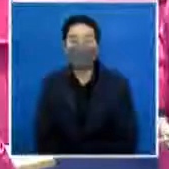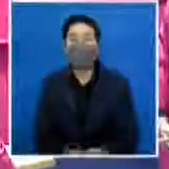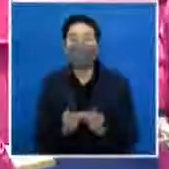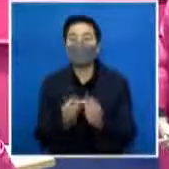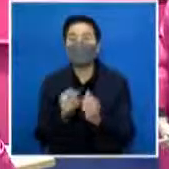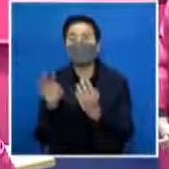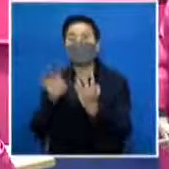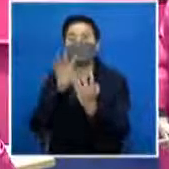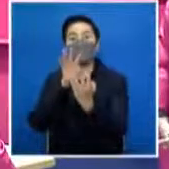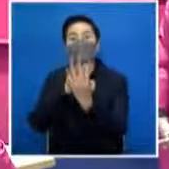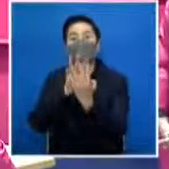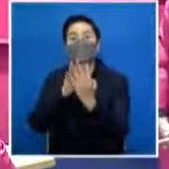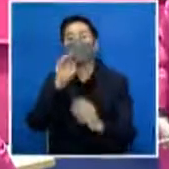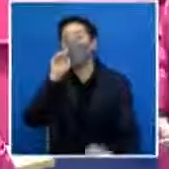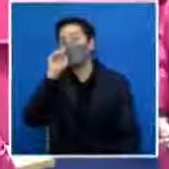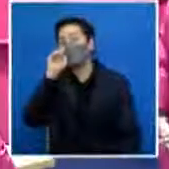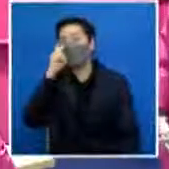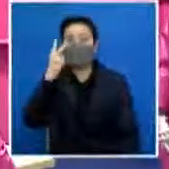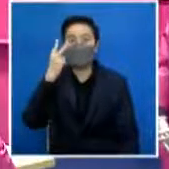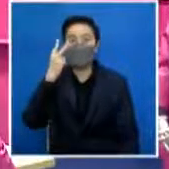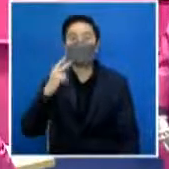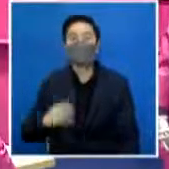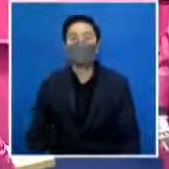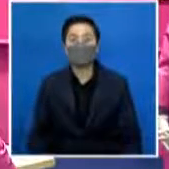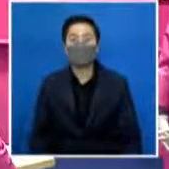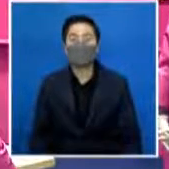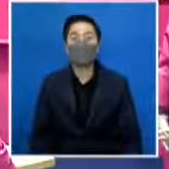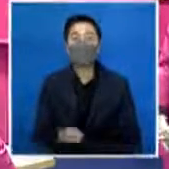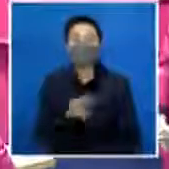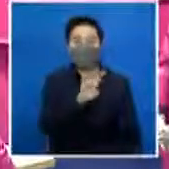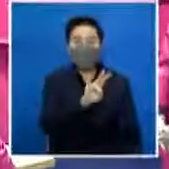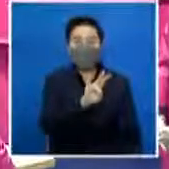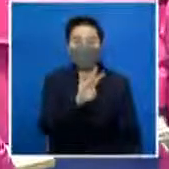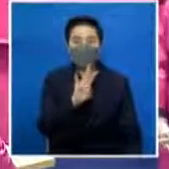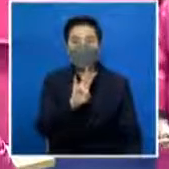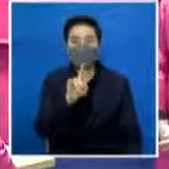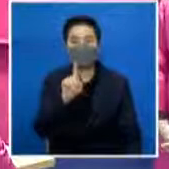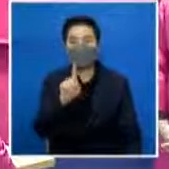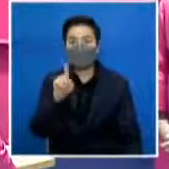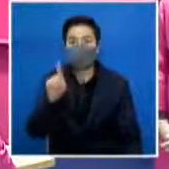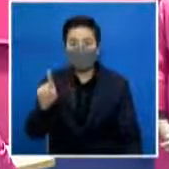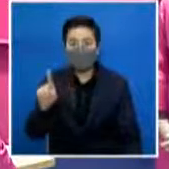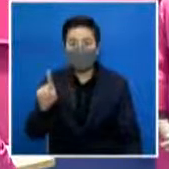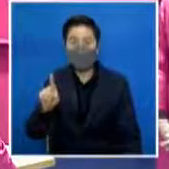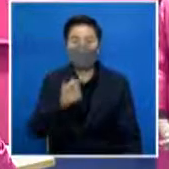เลขท้าย4ตัวหมุนครั้งที่2เลขที่ออก7711